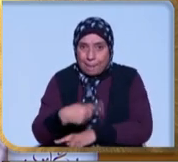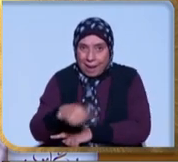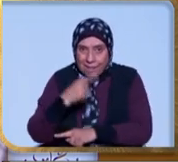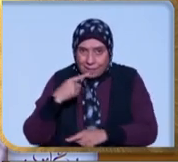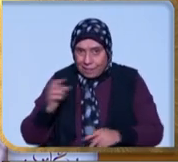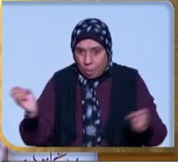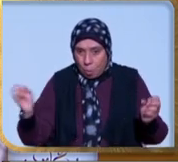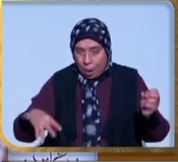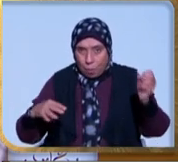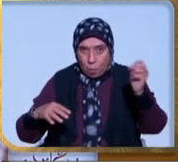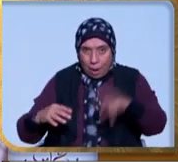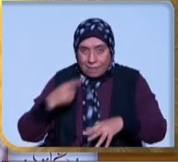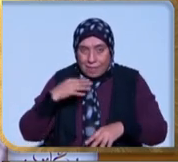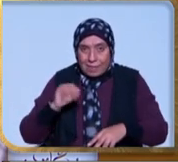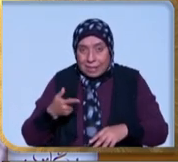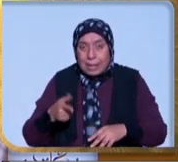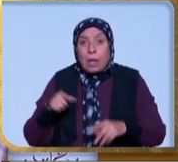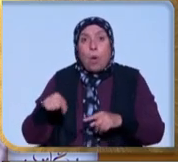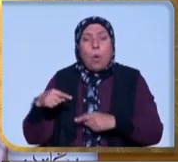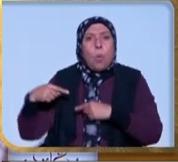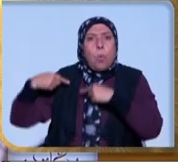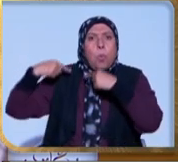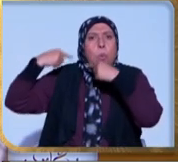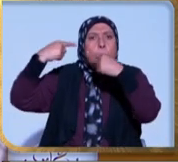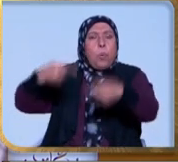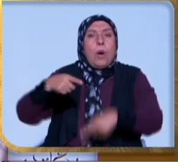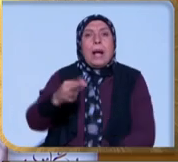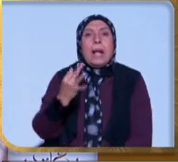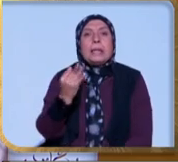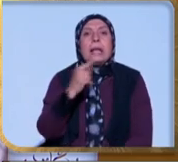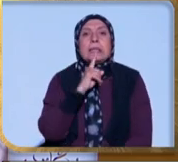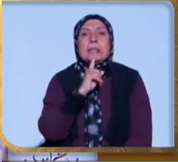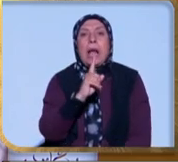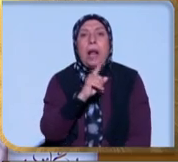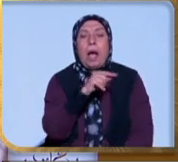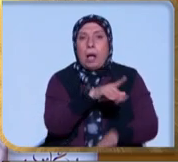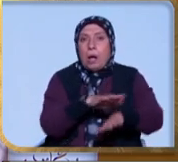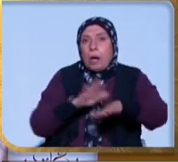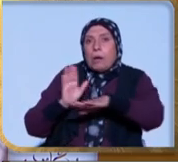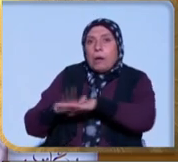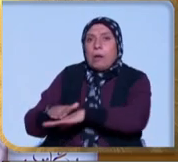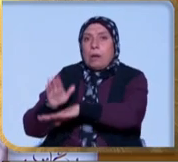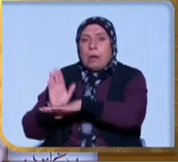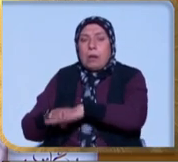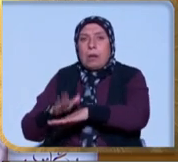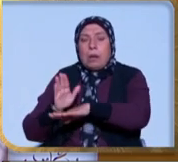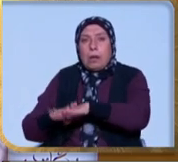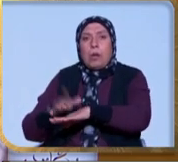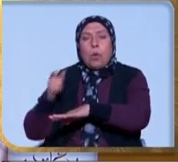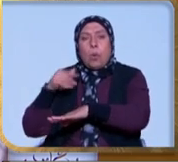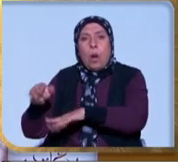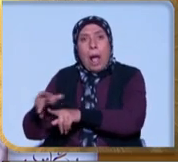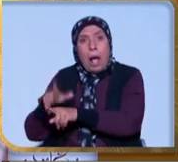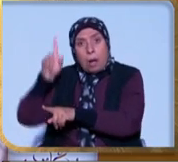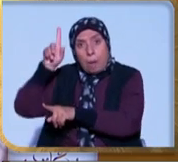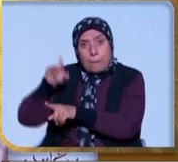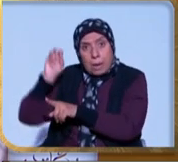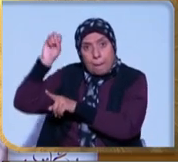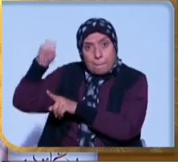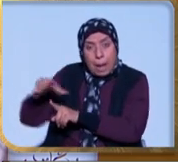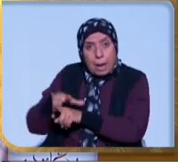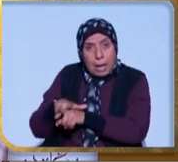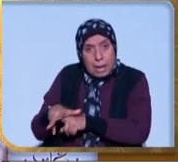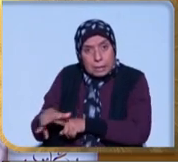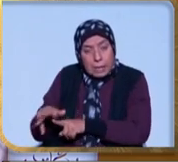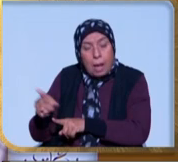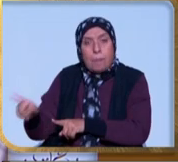بين سيدنا موسى عليه السلام. وشاهد فرعون كل الآيات دي، إنه يؤمن،